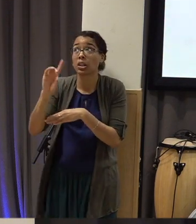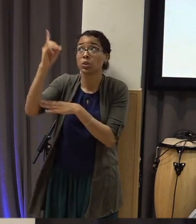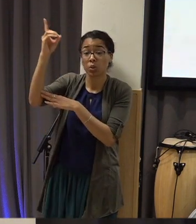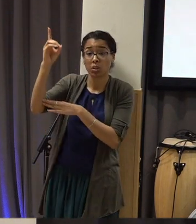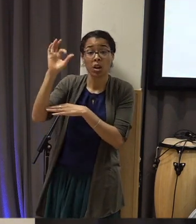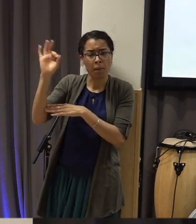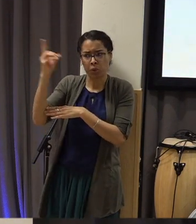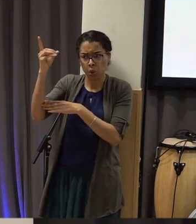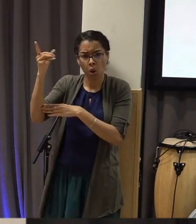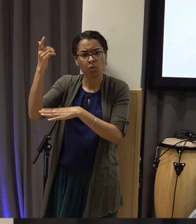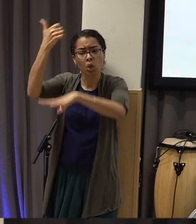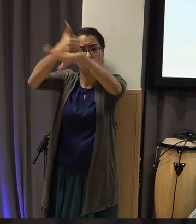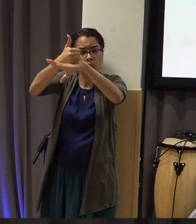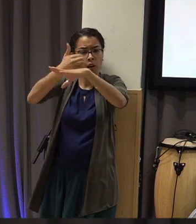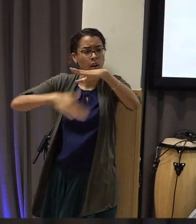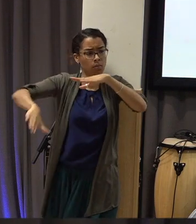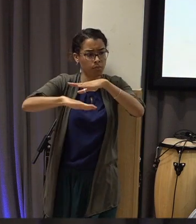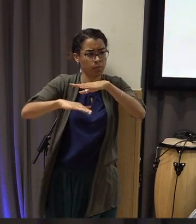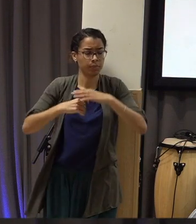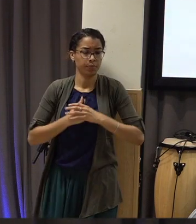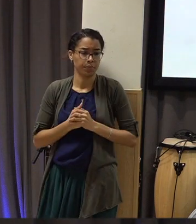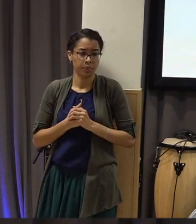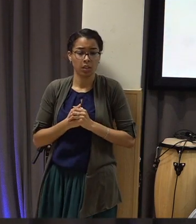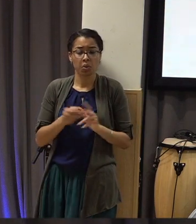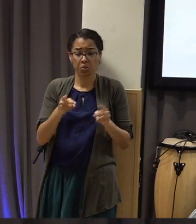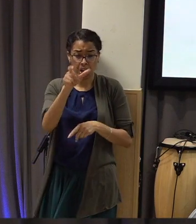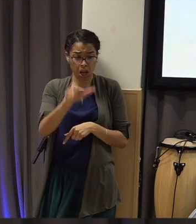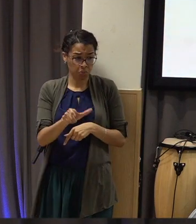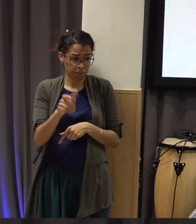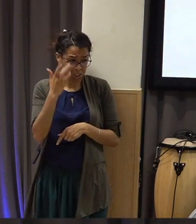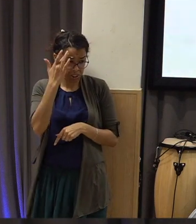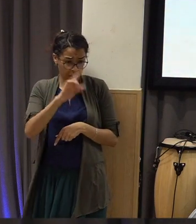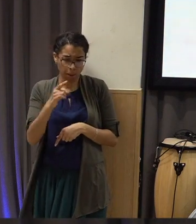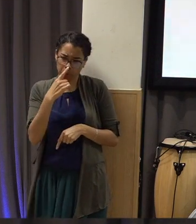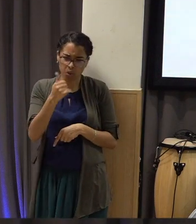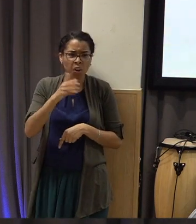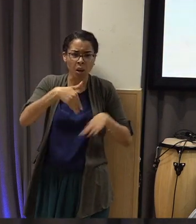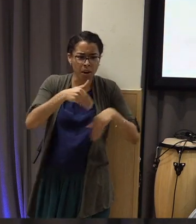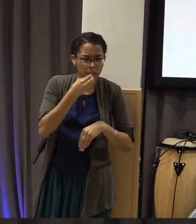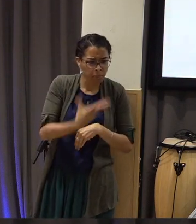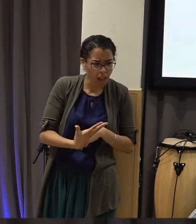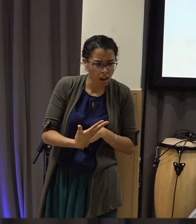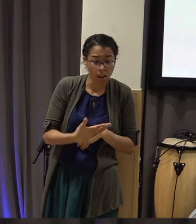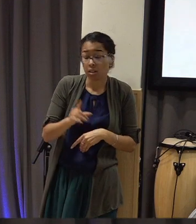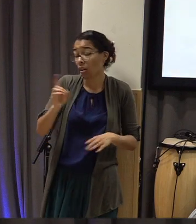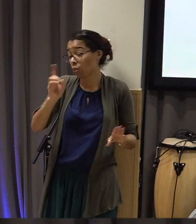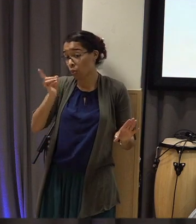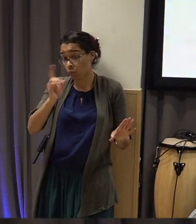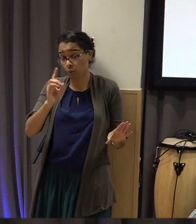aussi. Parce que parfois on a tendance à regarder en disant, lui là il ne connaît pas Jésus, mais ça a l'air de marcher pour lui, parce que tout... Non, non, non, non,